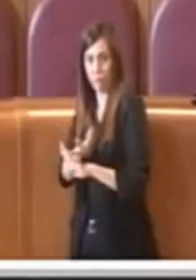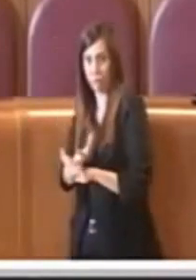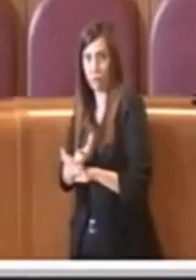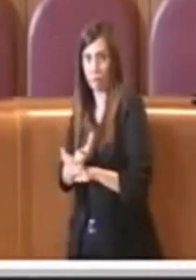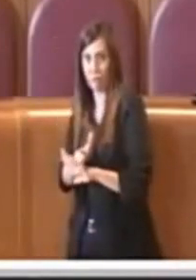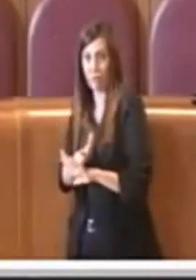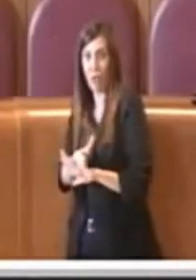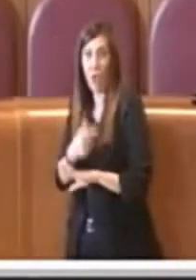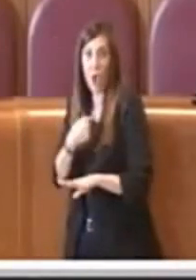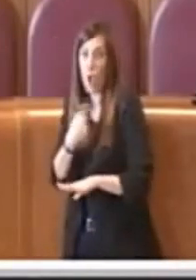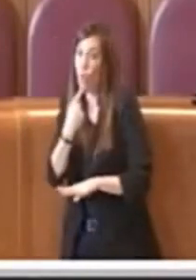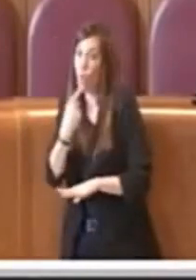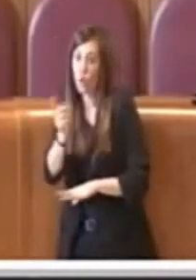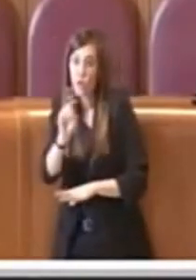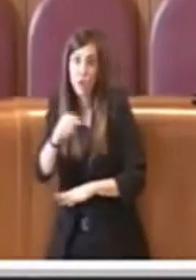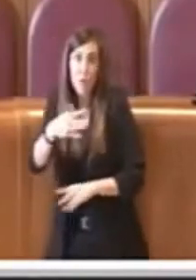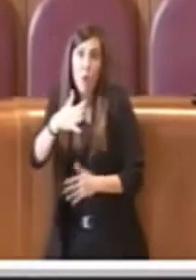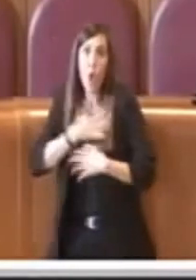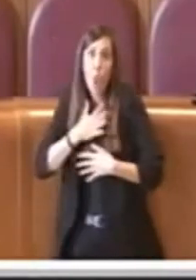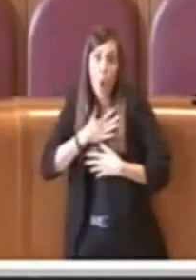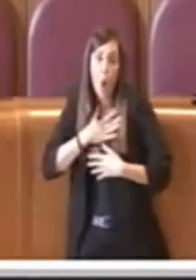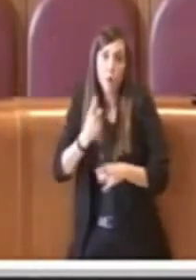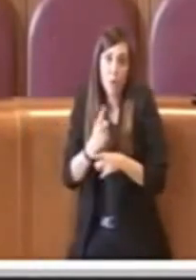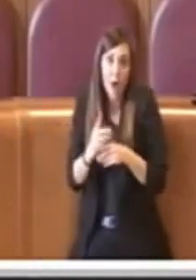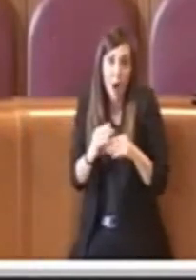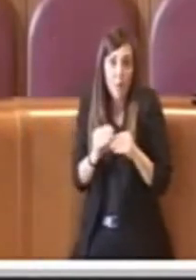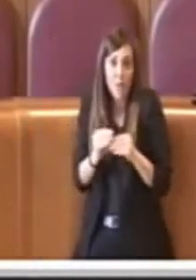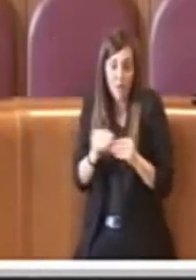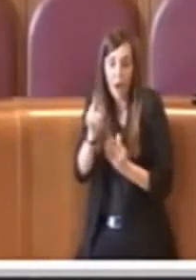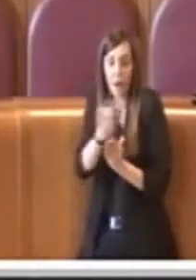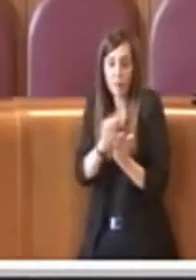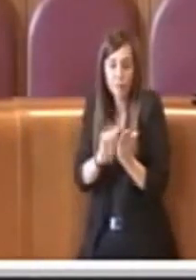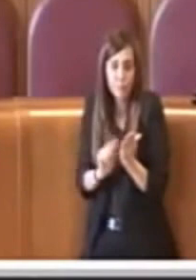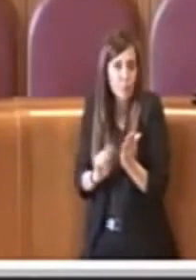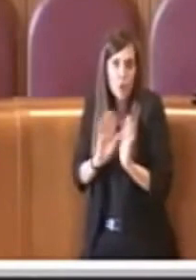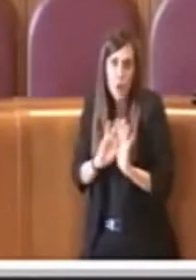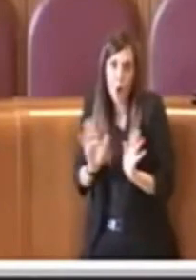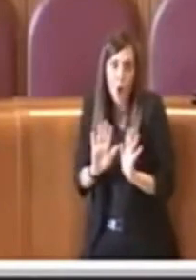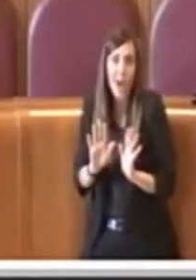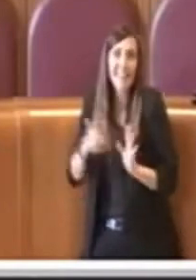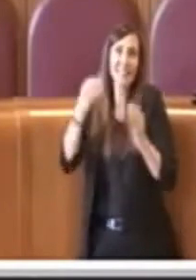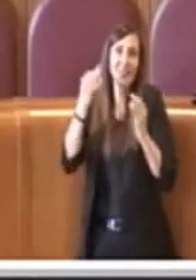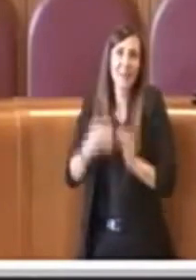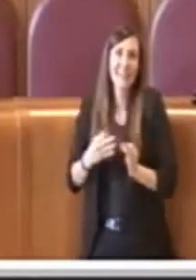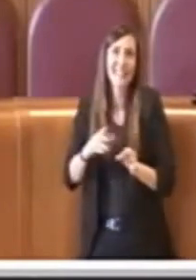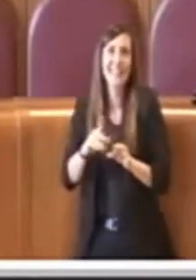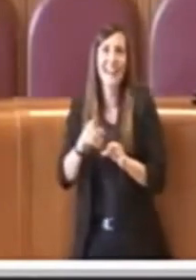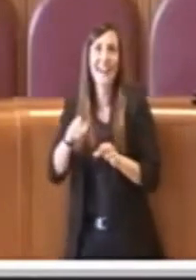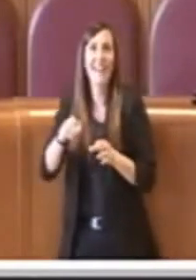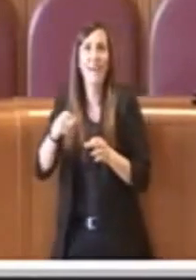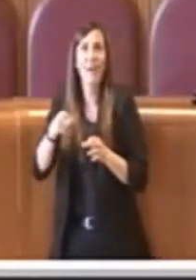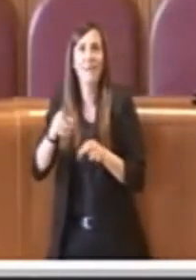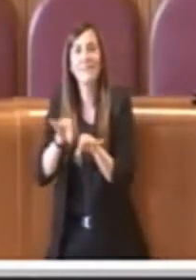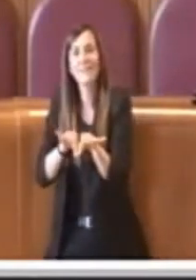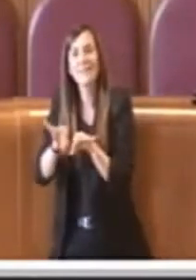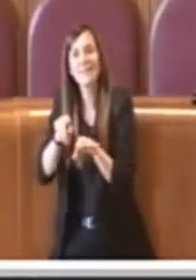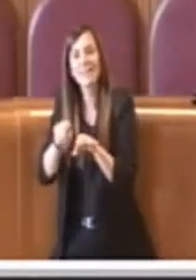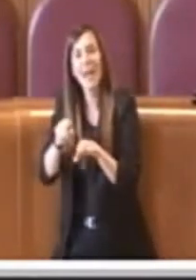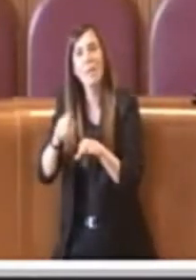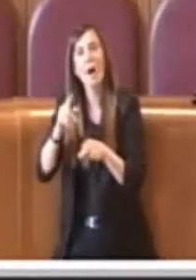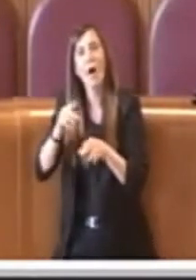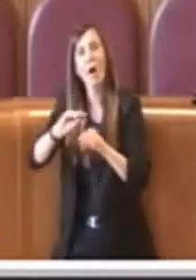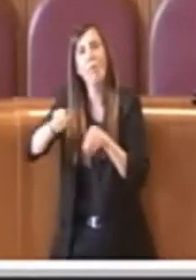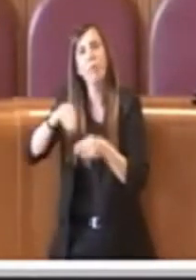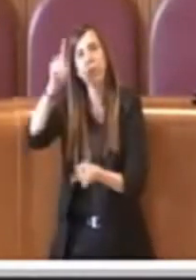dovevamo fare noi sicuramente diciamo un'altra cosa che il sistema del vuoto a rendere un sistema molto articolato e complesso